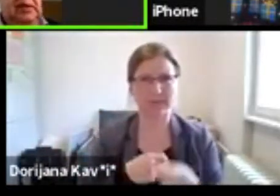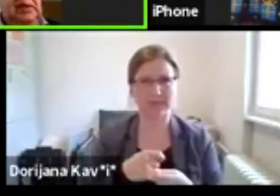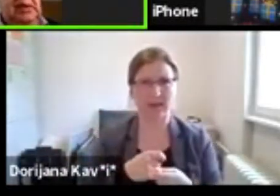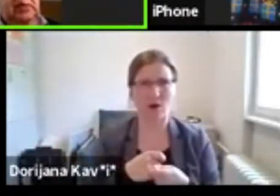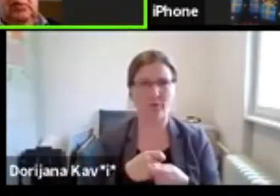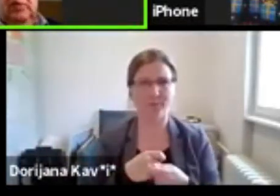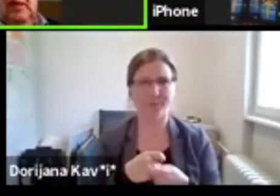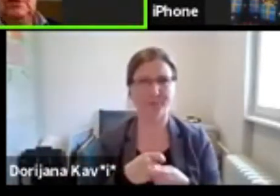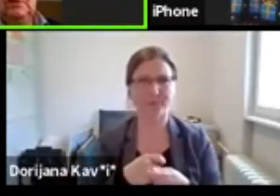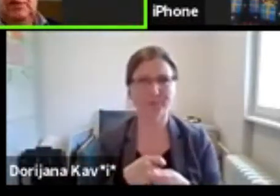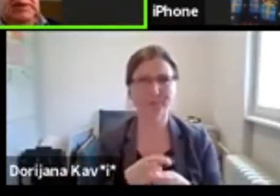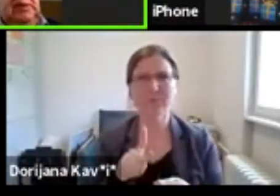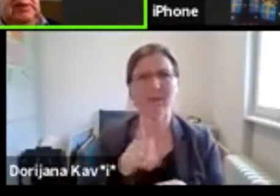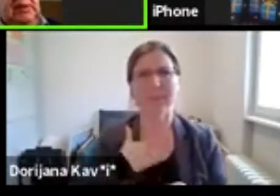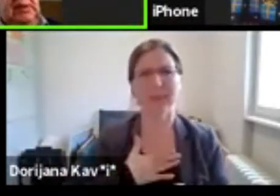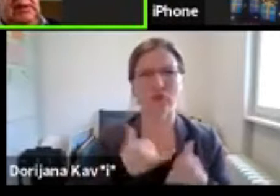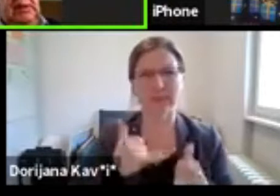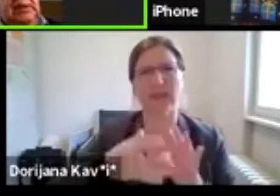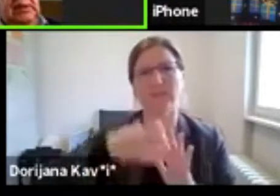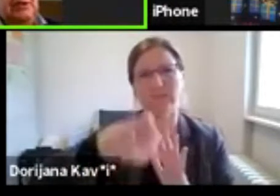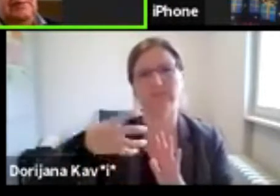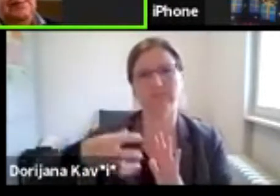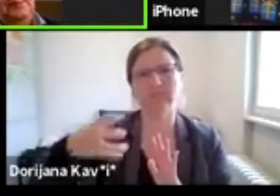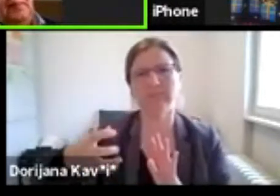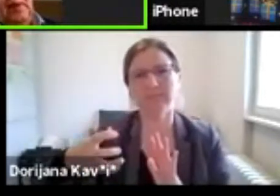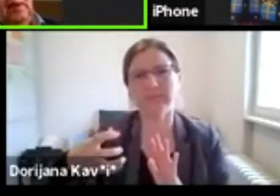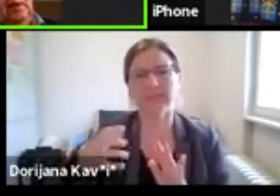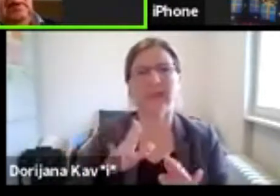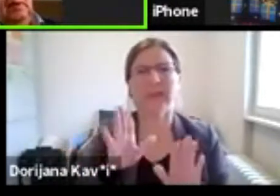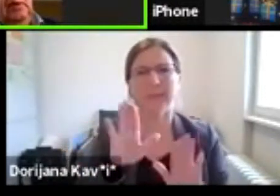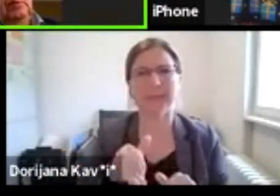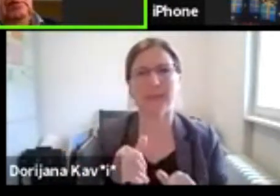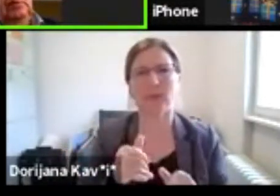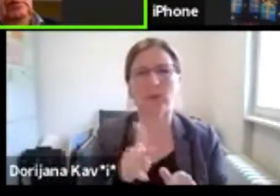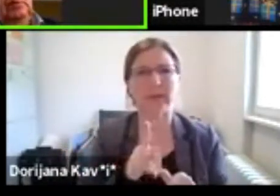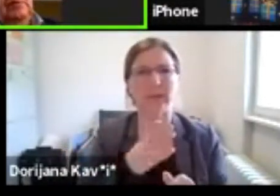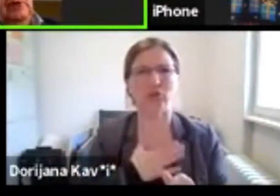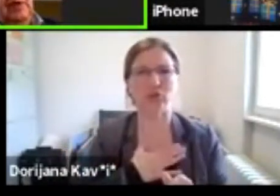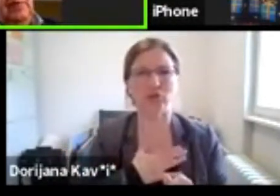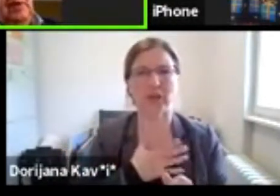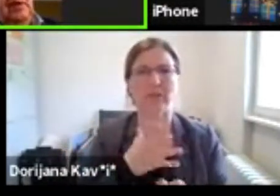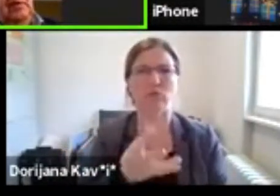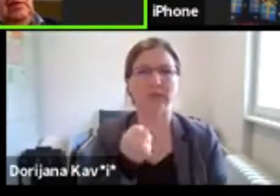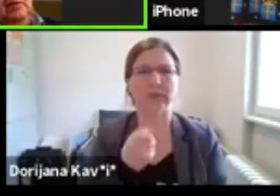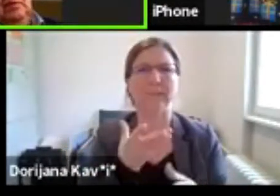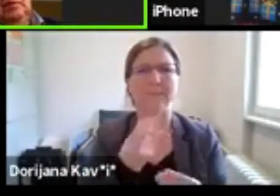Da ne odugovlačim i da na neki način ne oduzimam previše